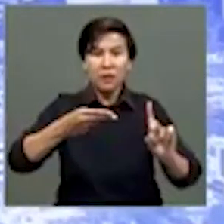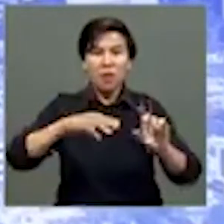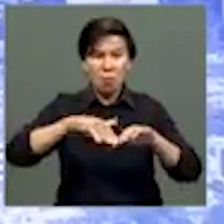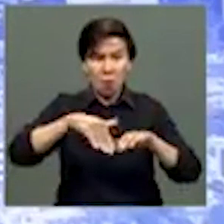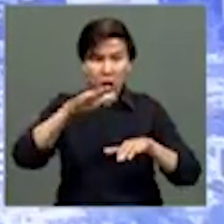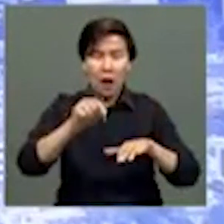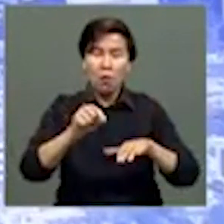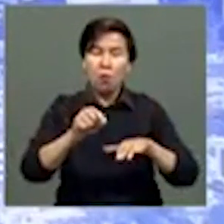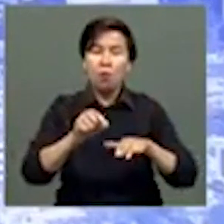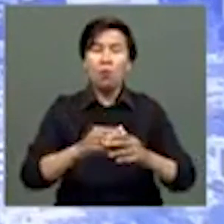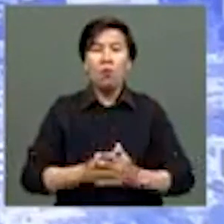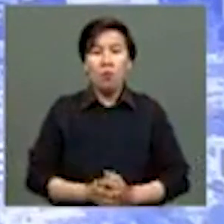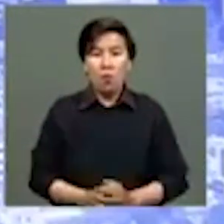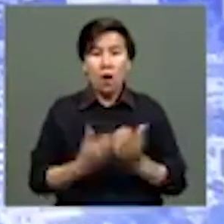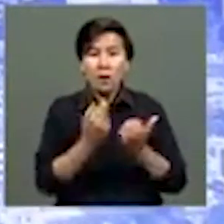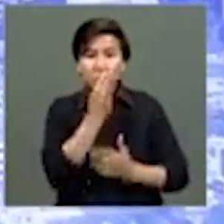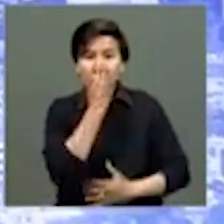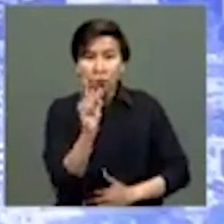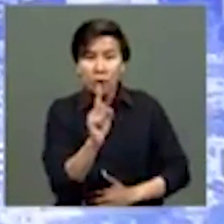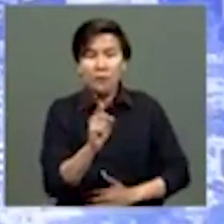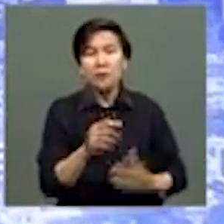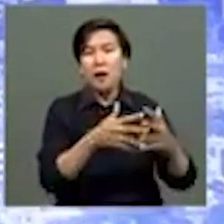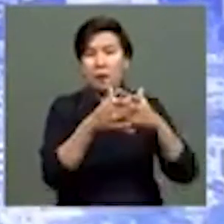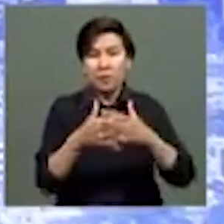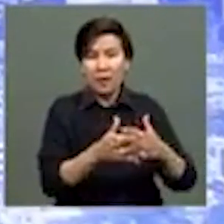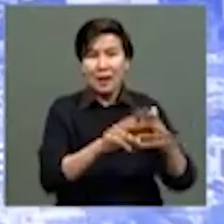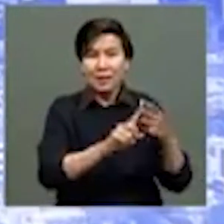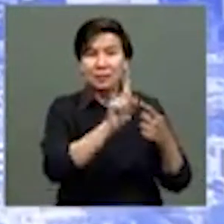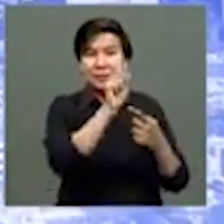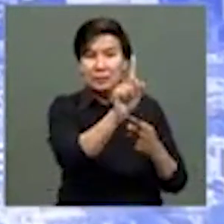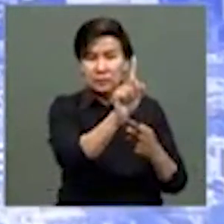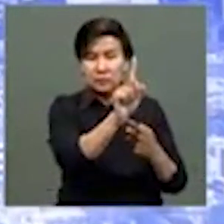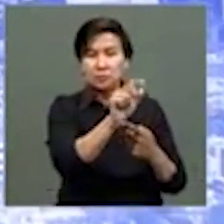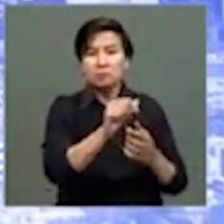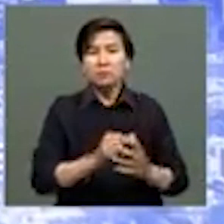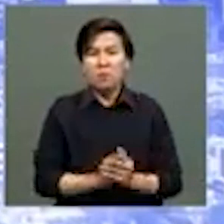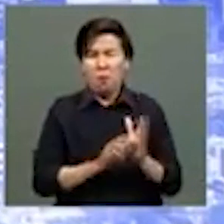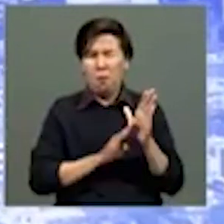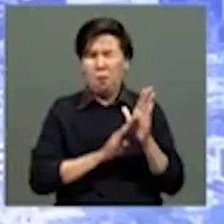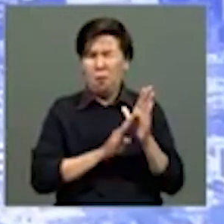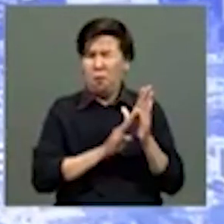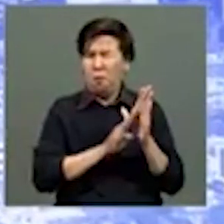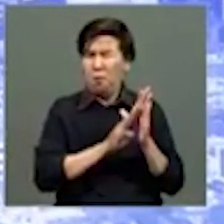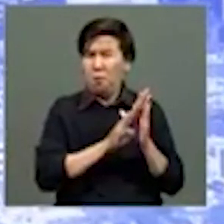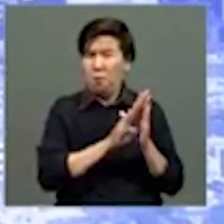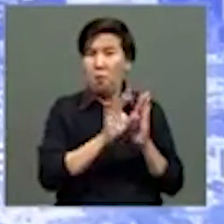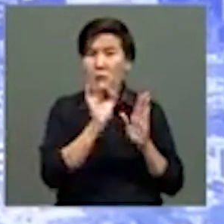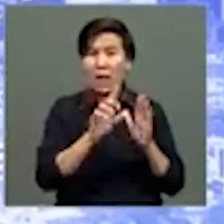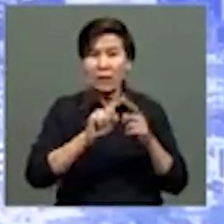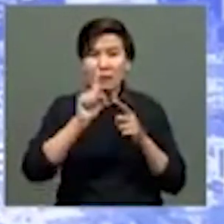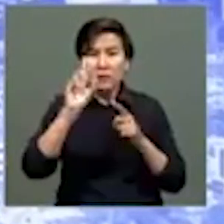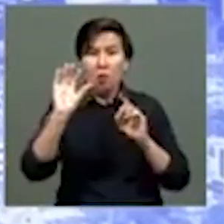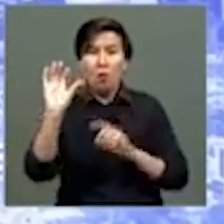าดูในลำดับเนี่ยนะคะอเมริกาก็ยังคงนำโด่งเลยนะคะเป็นผู้ที่ติดเชื้อสูงสุดของระดับโลกเลยบ้านเร